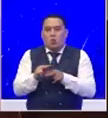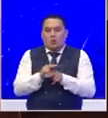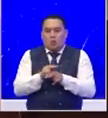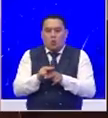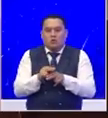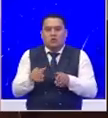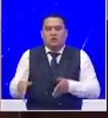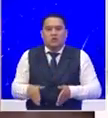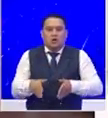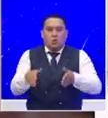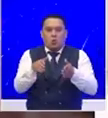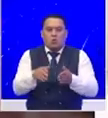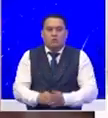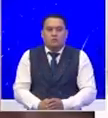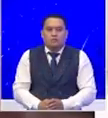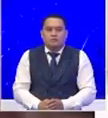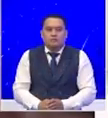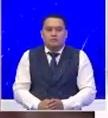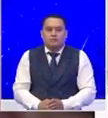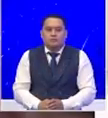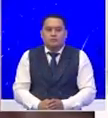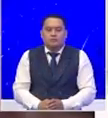текущий ремонт дорог.